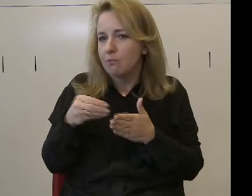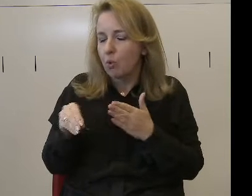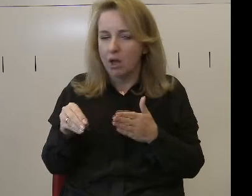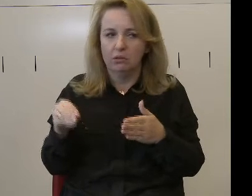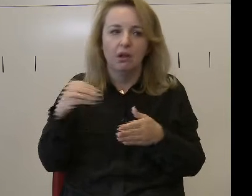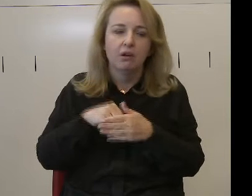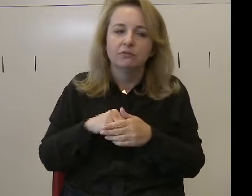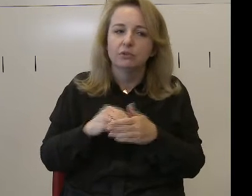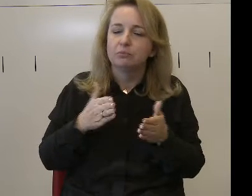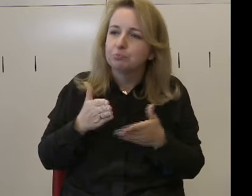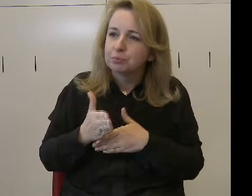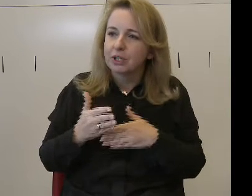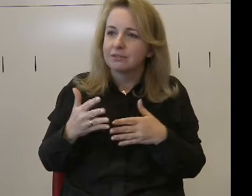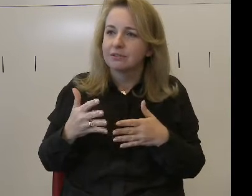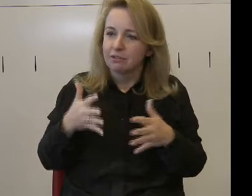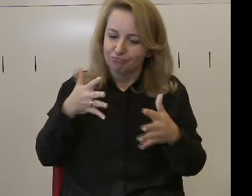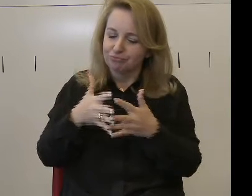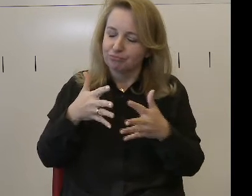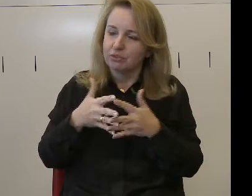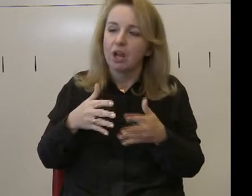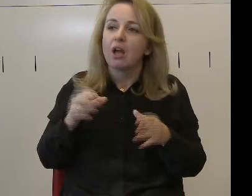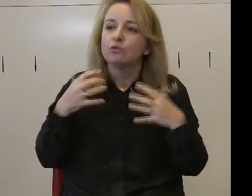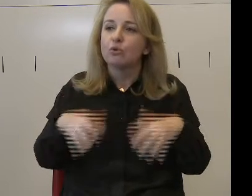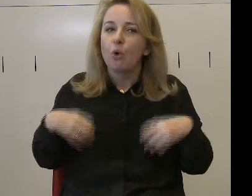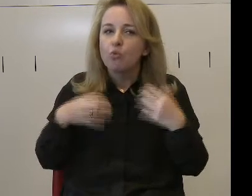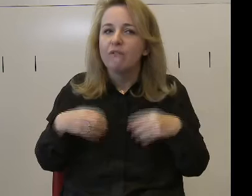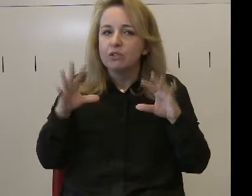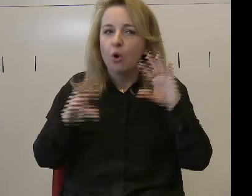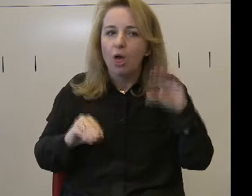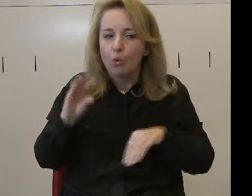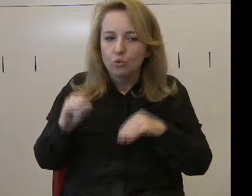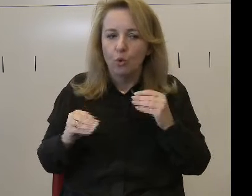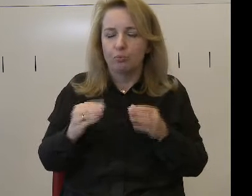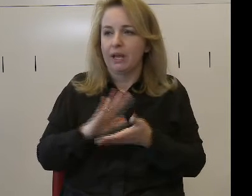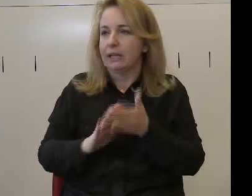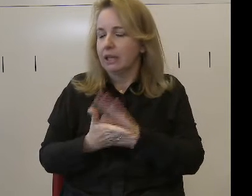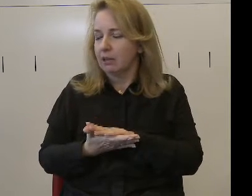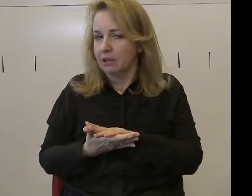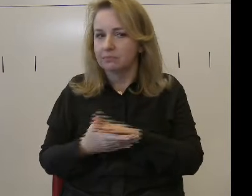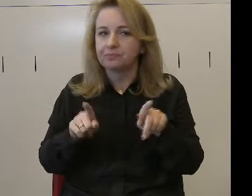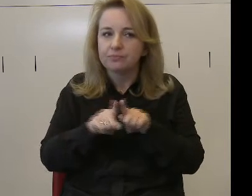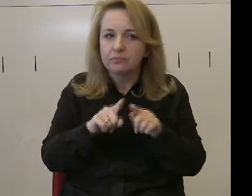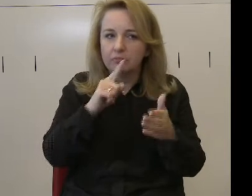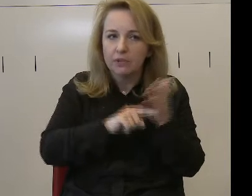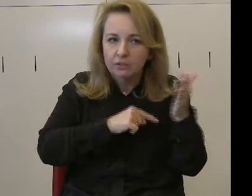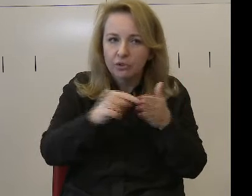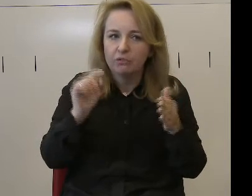poprzez transparentność środowiska ekonomicznego, środowiska rynkowego, niwelowanie